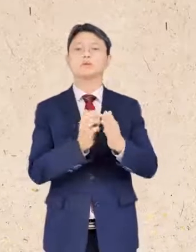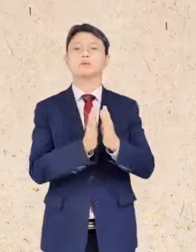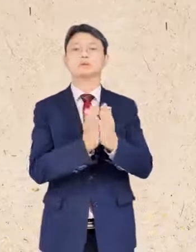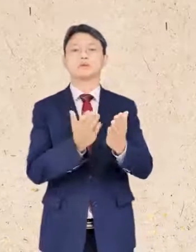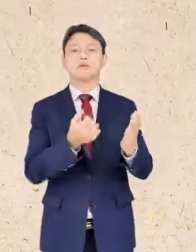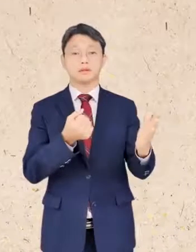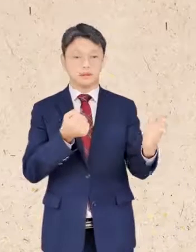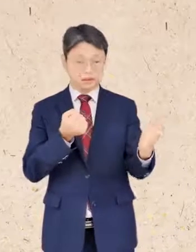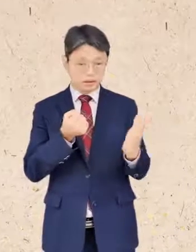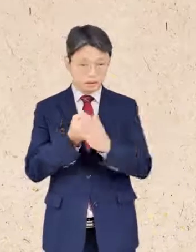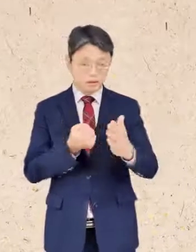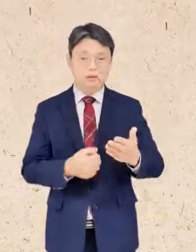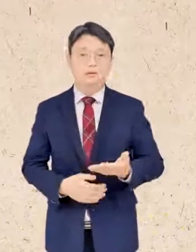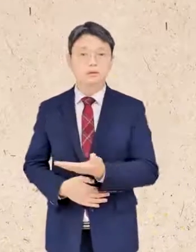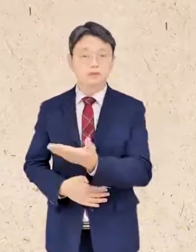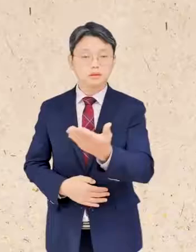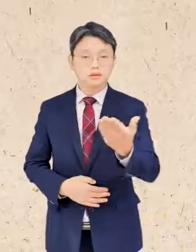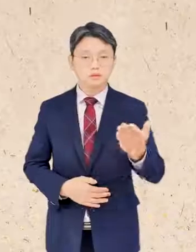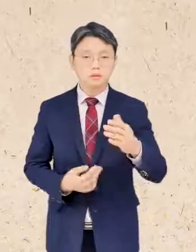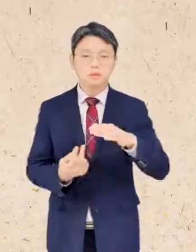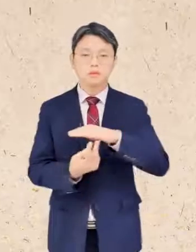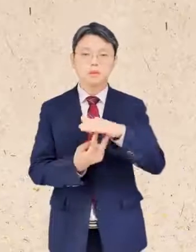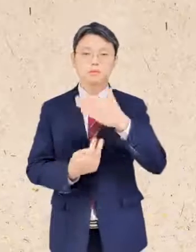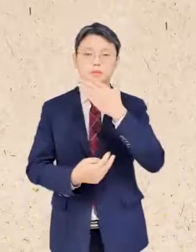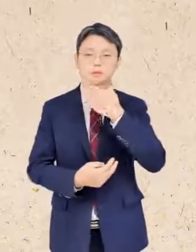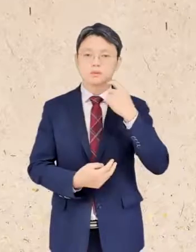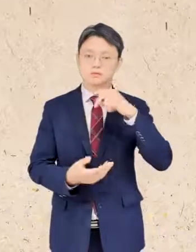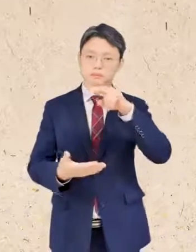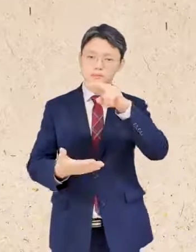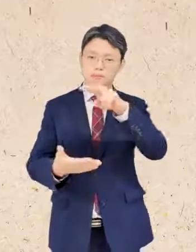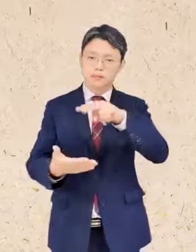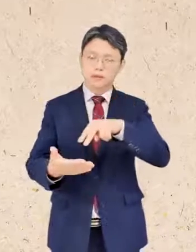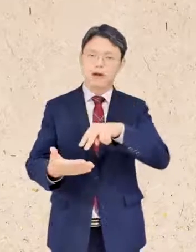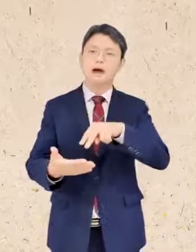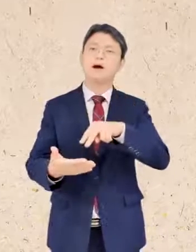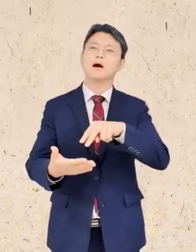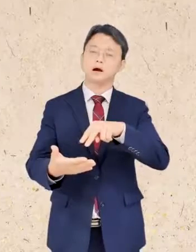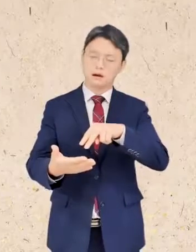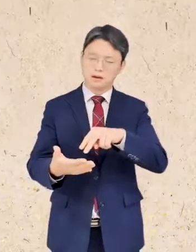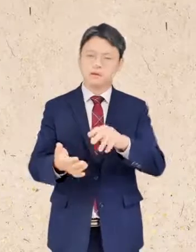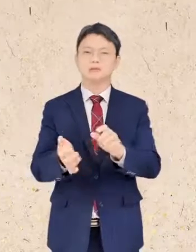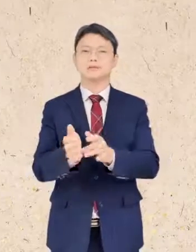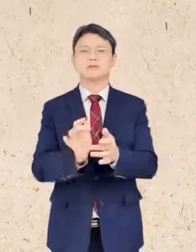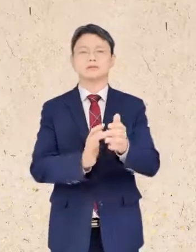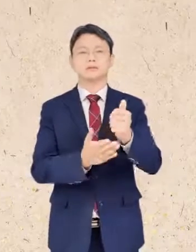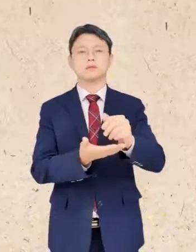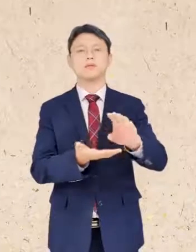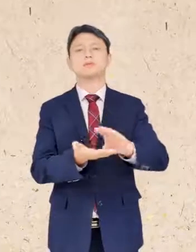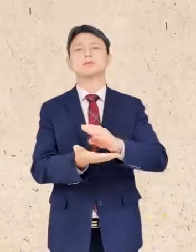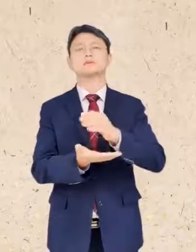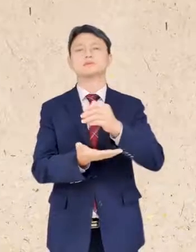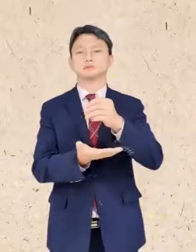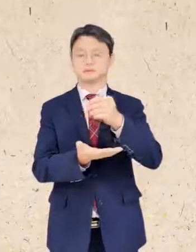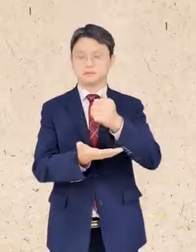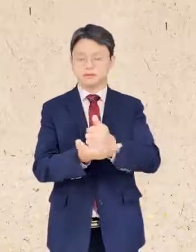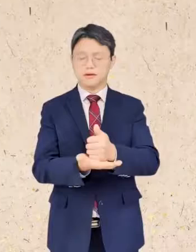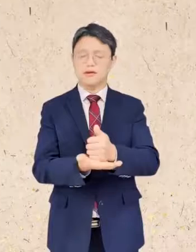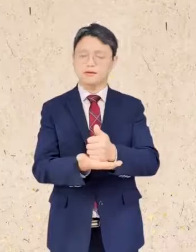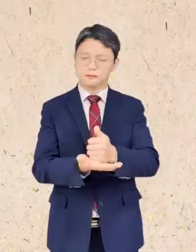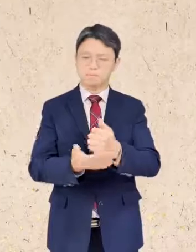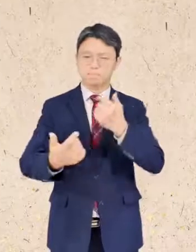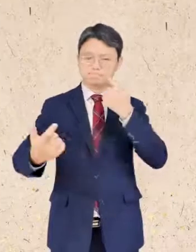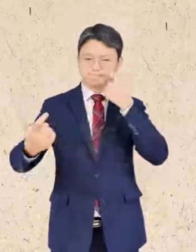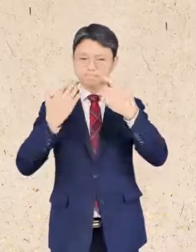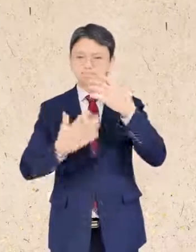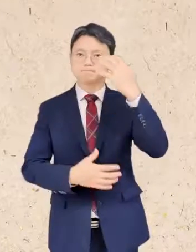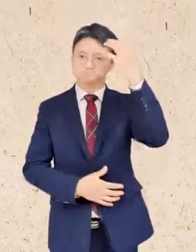때문입니다. 그렇기 때문에 여러분들도 요한복음을 읽으며 예수님이 그리스도이시군요 라는 것을